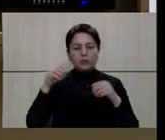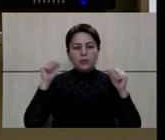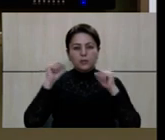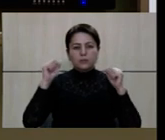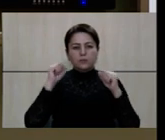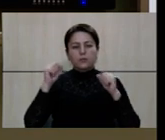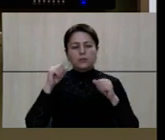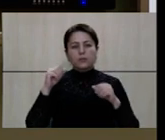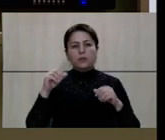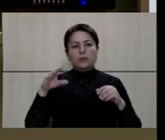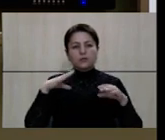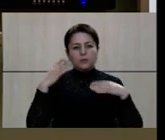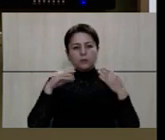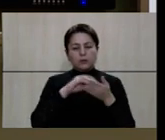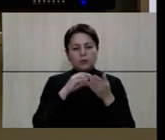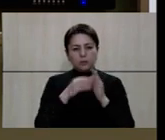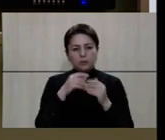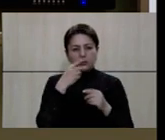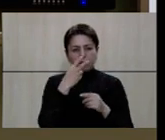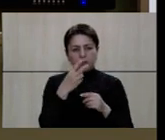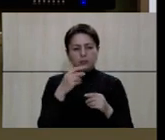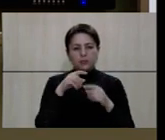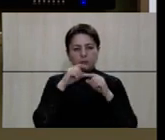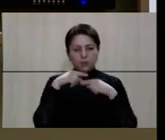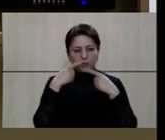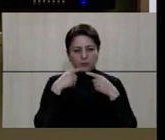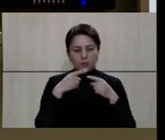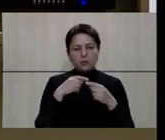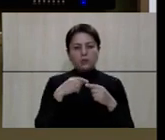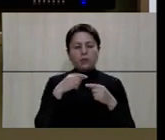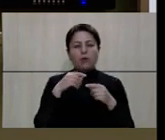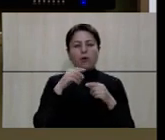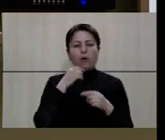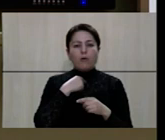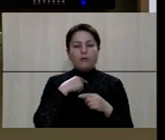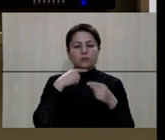ovozning qaytganini kuzatgansiz. Bunga aks sado deb ataladi.